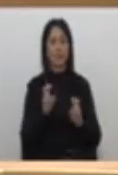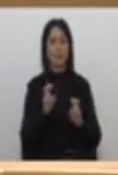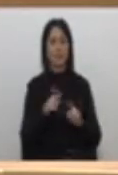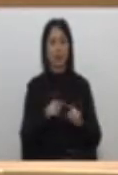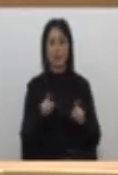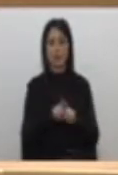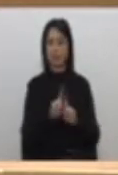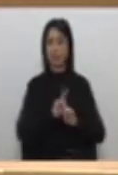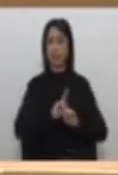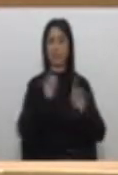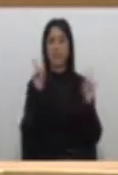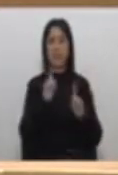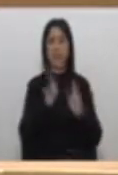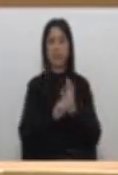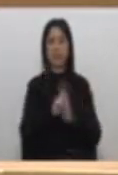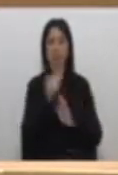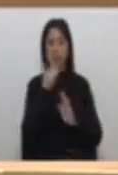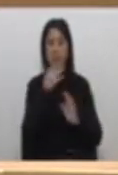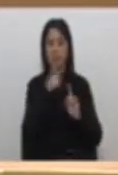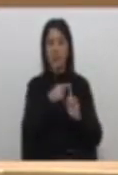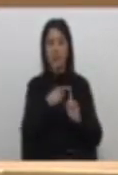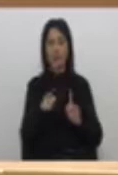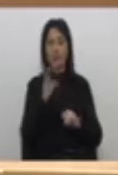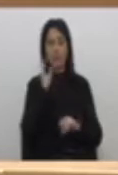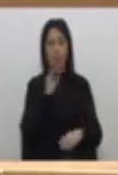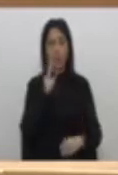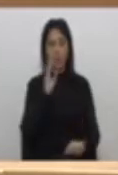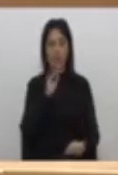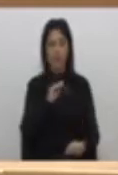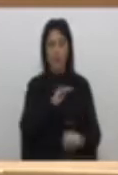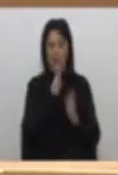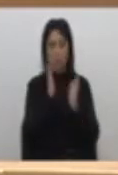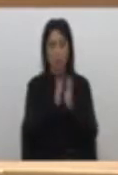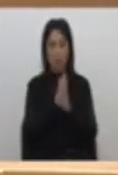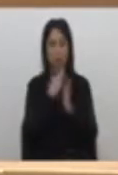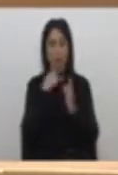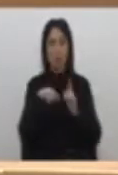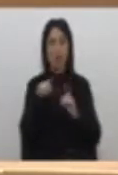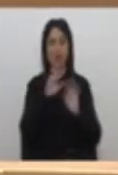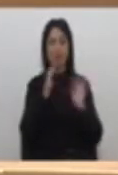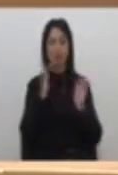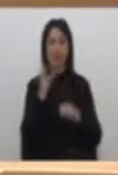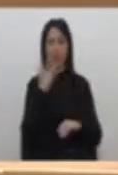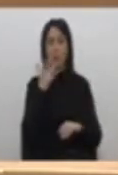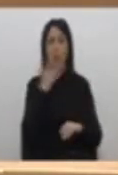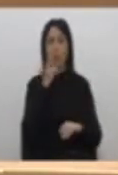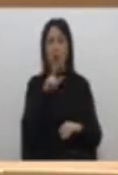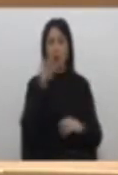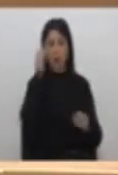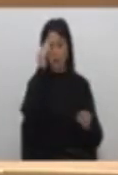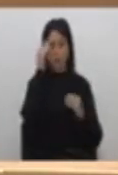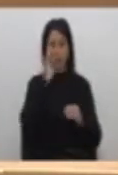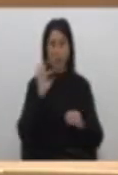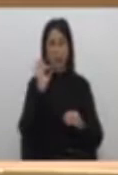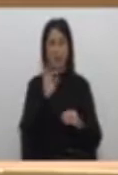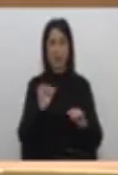თუ უცნაურობა, რაც შეიქმნა ბოლო პერიოდის განმავლობაში, როდესაც აბსოლუტურ უმრავლეს შემთხვევაში პოლიტიკოსები მსჯელობენ იმაზე,